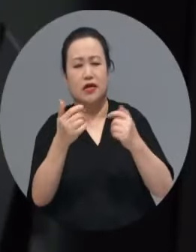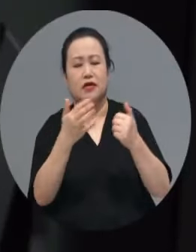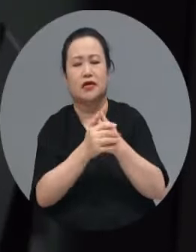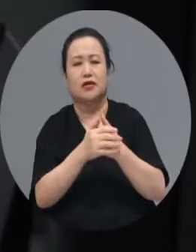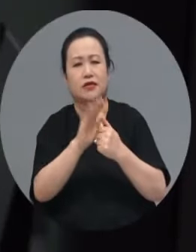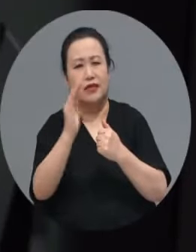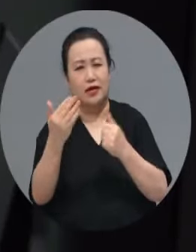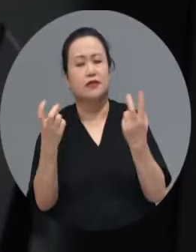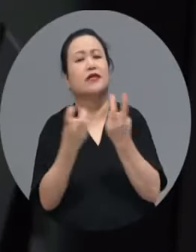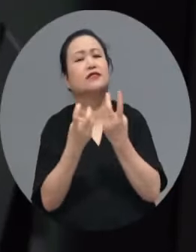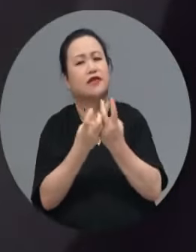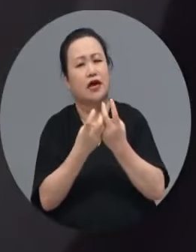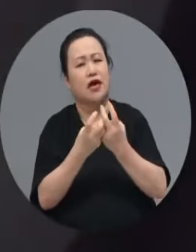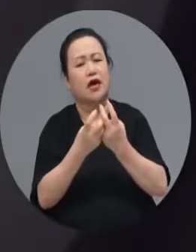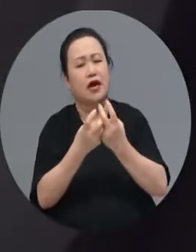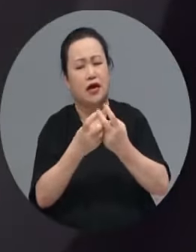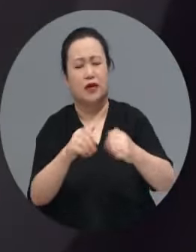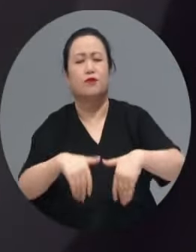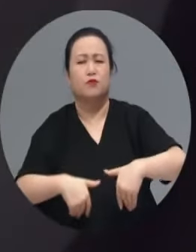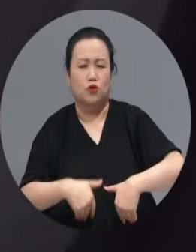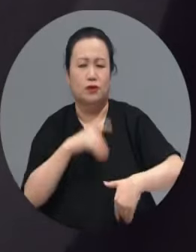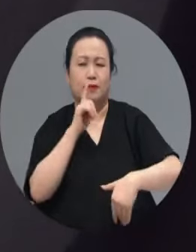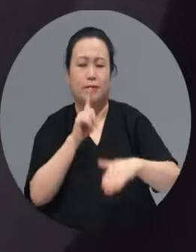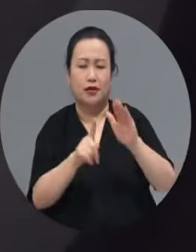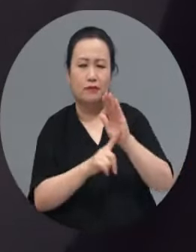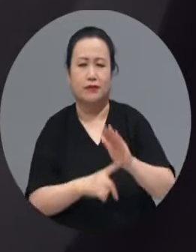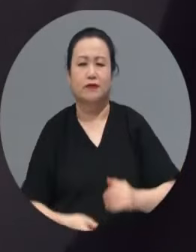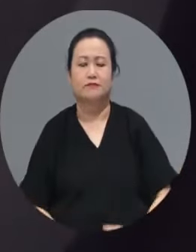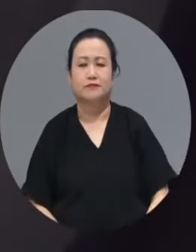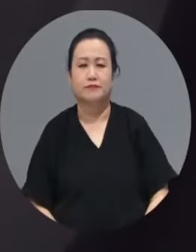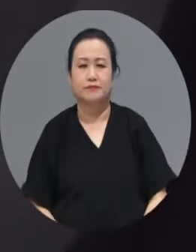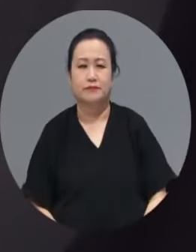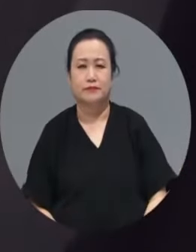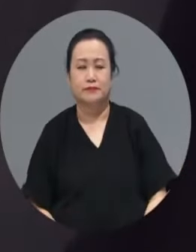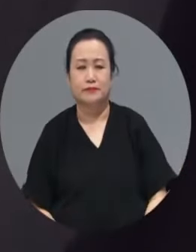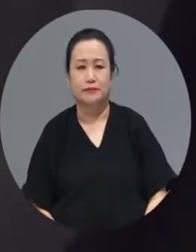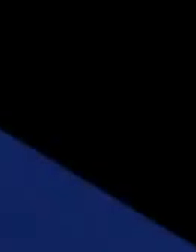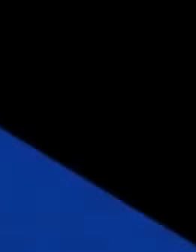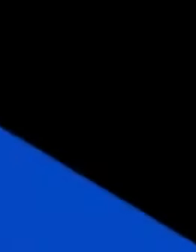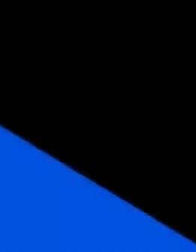부산시 차원의 대책도 필요하다는 지적입니다. MBC 뉴스 조민입니다.